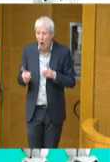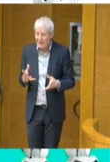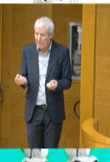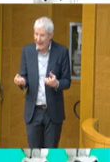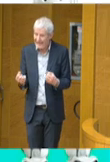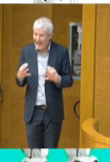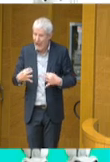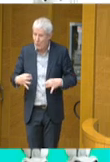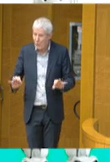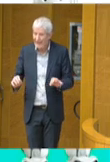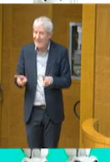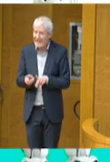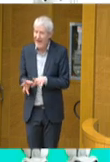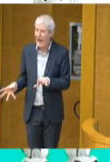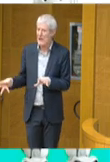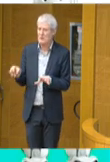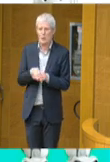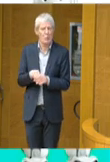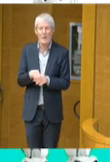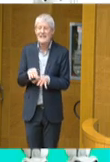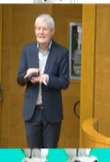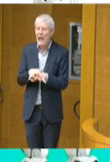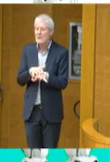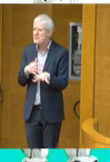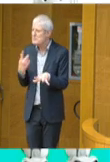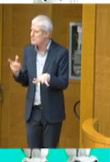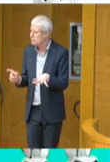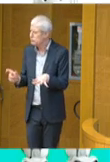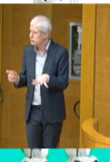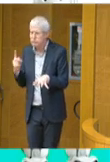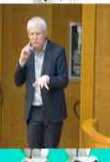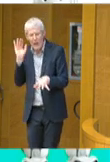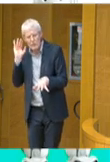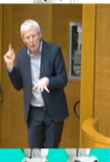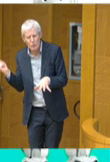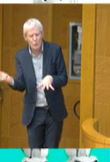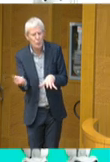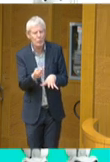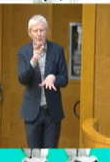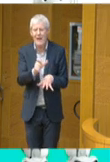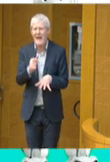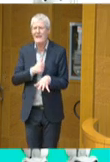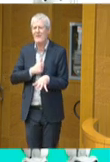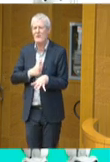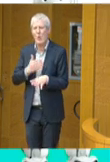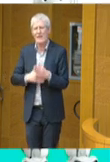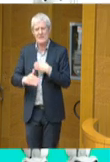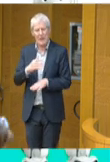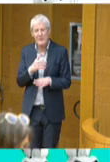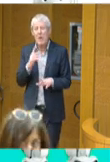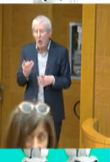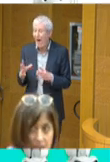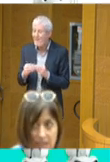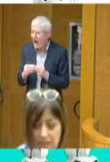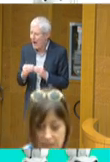le pratiche educative siano inclusive, sensibili alle esigenze individuali degli studenti con disabilità e che favoriscano